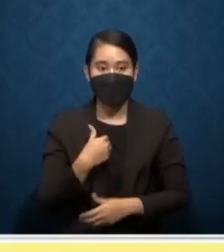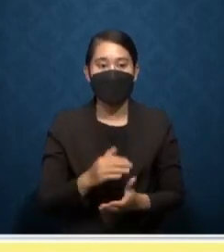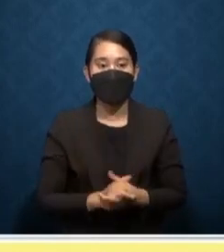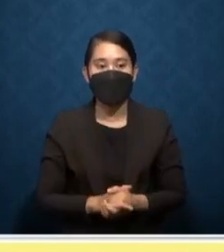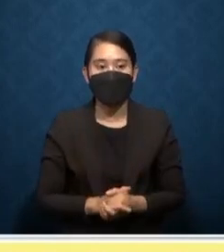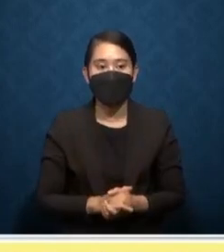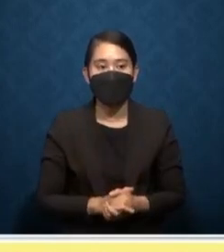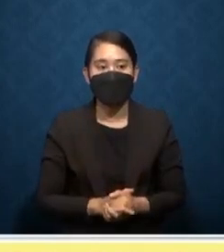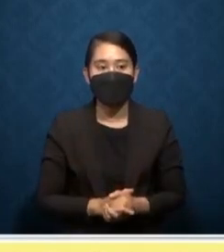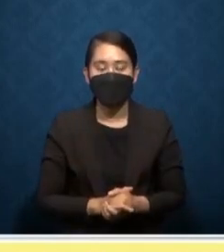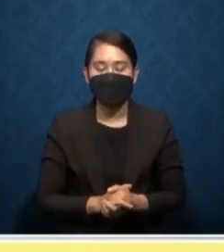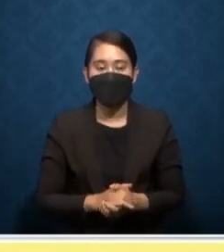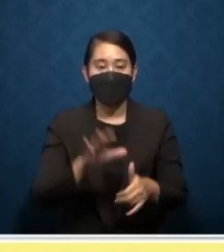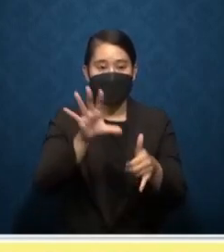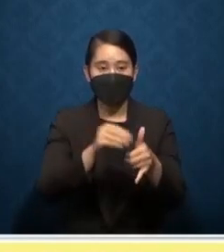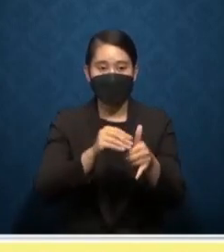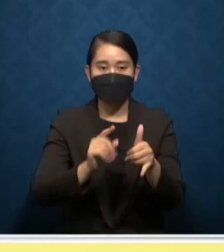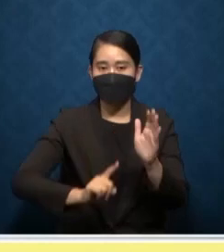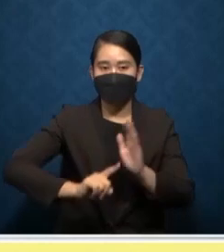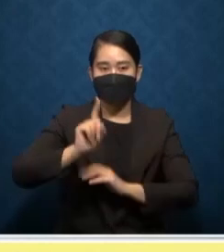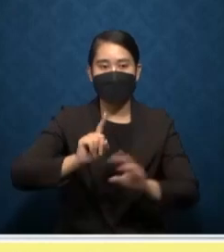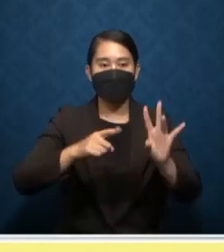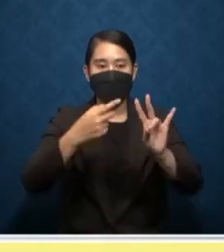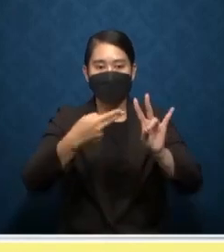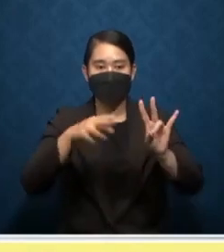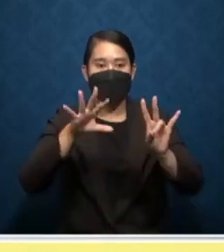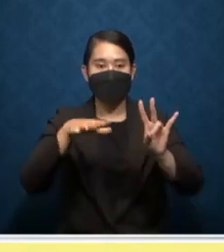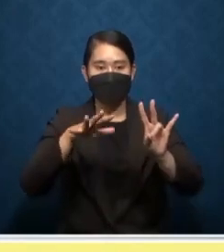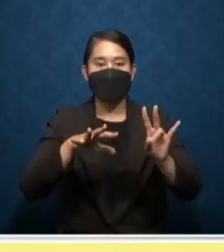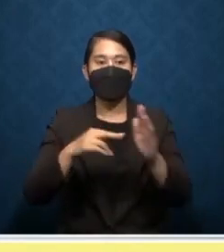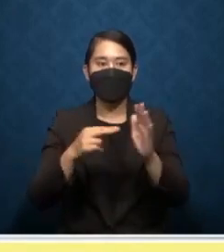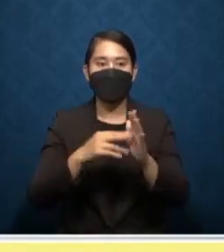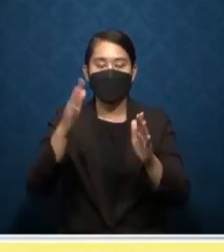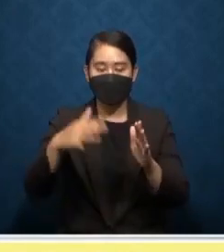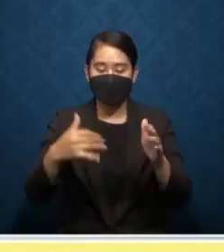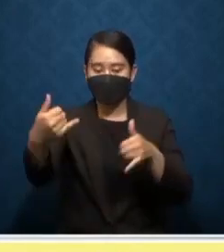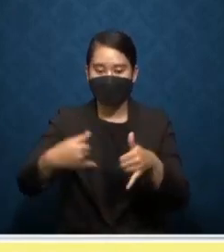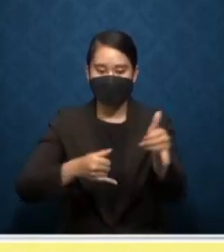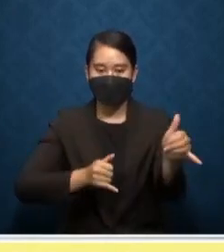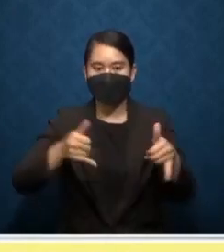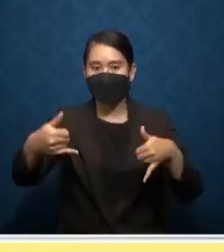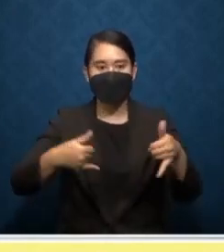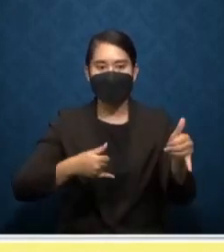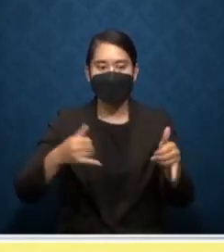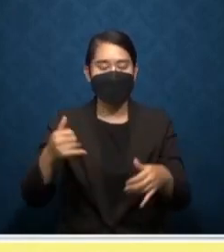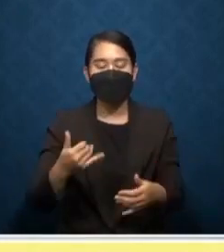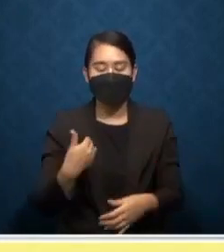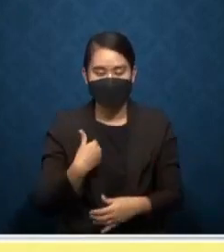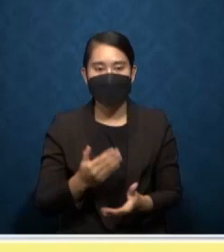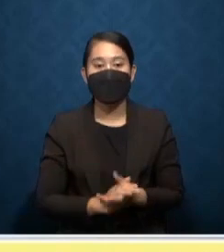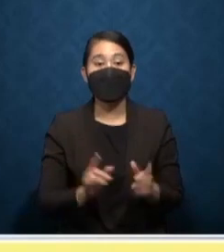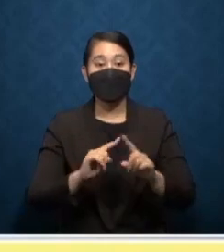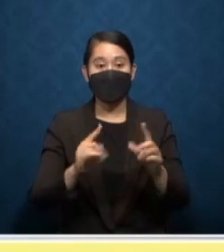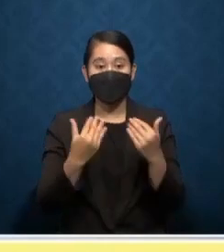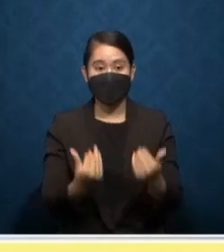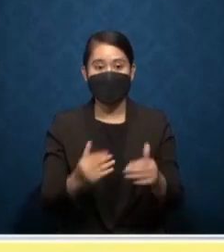ข้อไปถง 75,000 นะครับมีคนหมนเวีนเข้าเข้าออกออกอยู่ตลอดเวลาใส่วตรงนี้แต่วันน